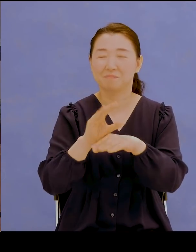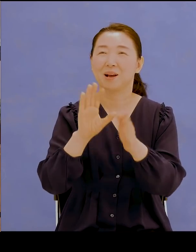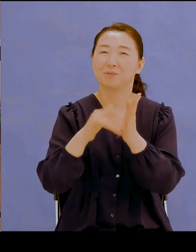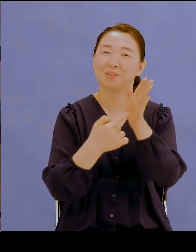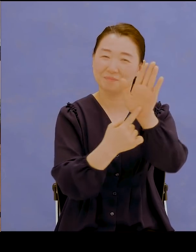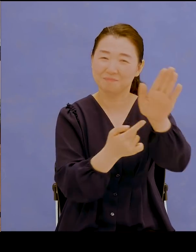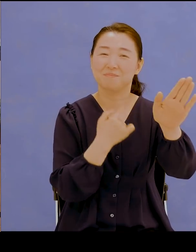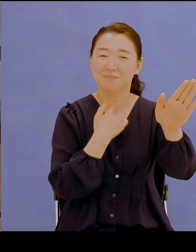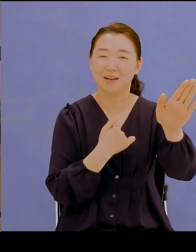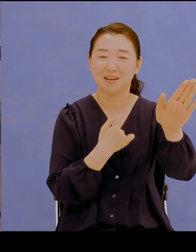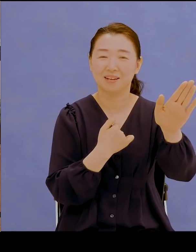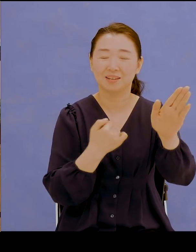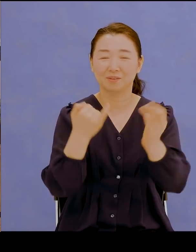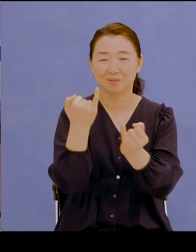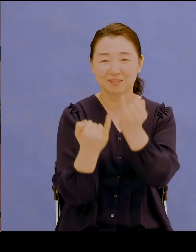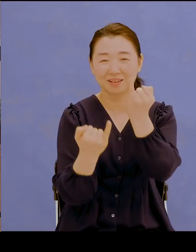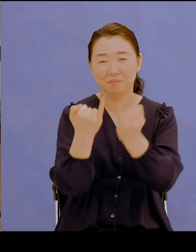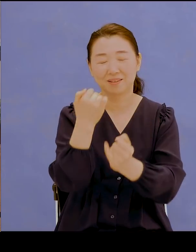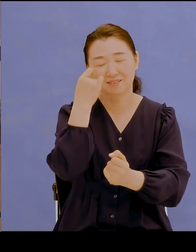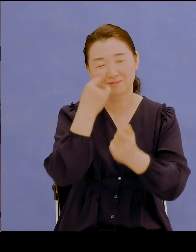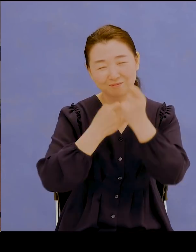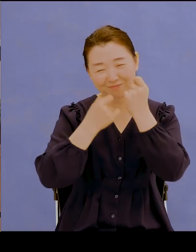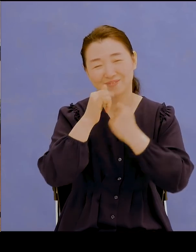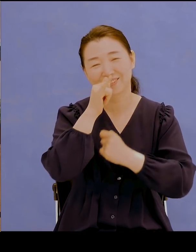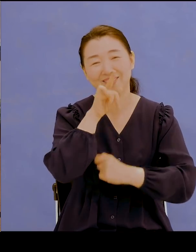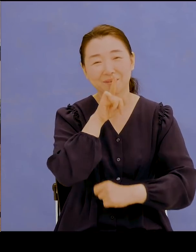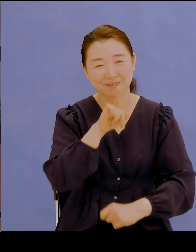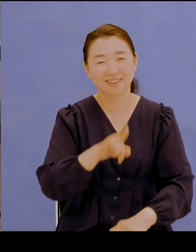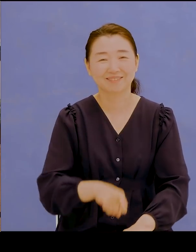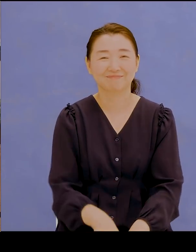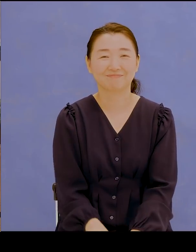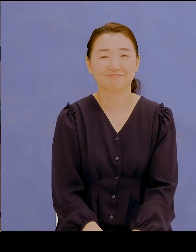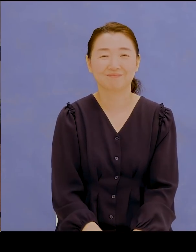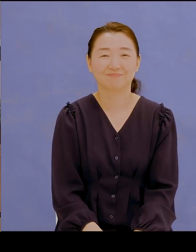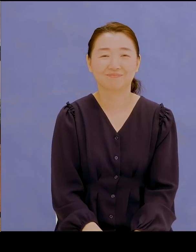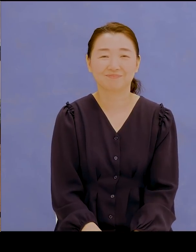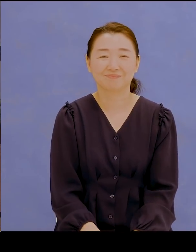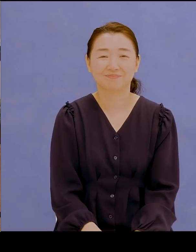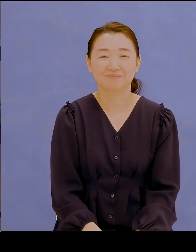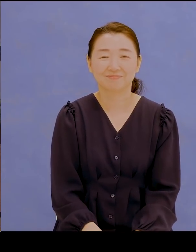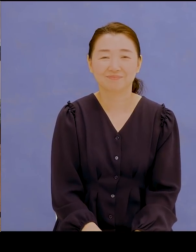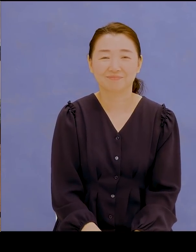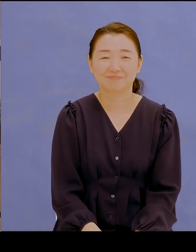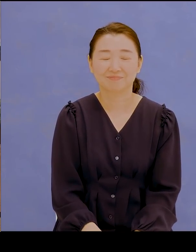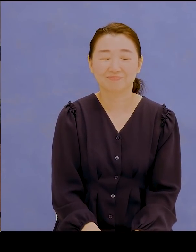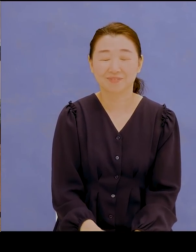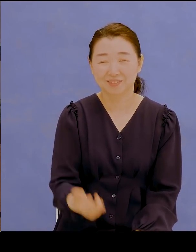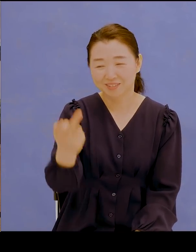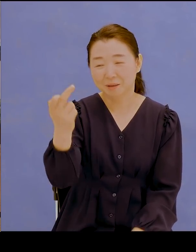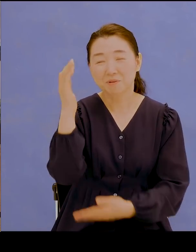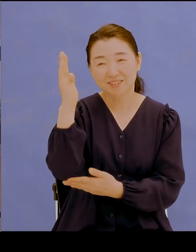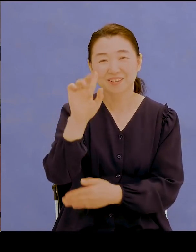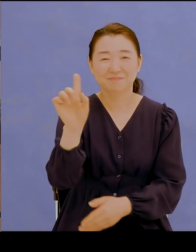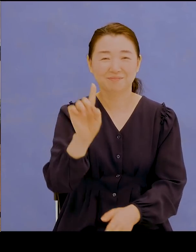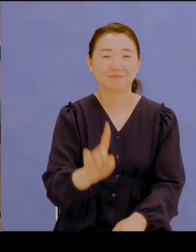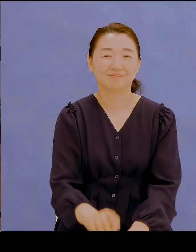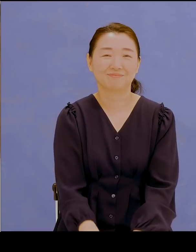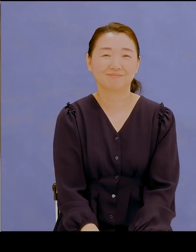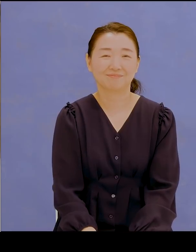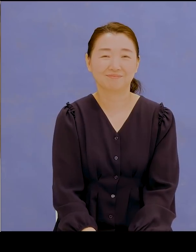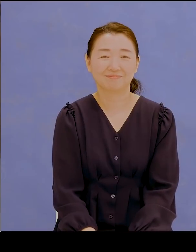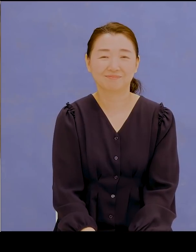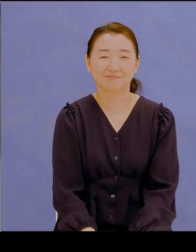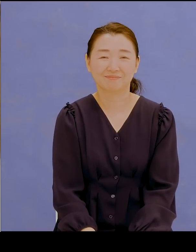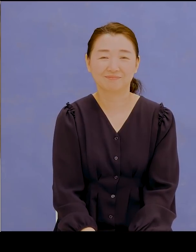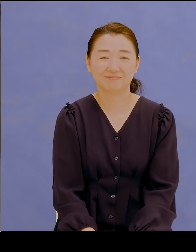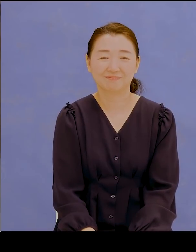많이 그 자매들이 눈물겨워 했었던 사연을 잠깐 보도를 통해서 접했는데 네네. 어떤 이야기였을까요? 남동생에 관한 이야기.